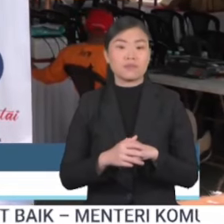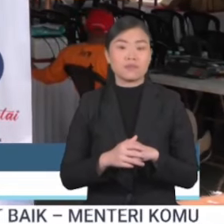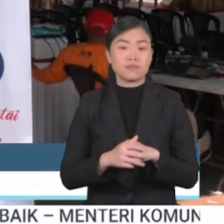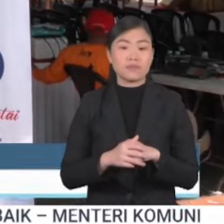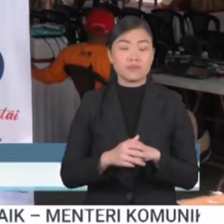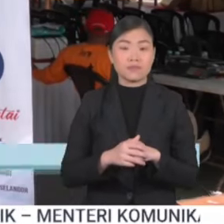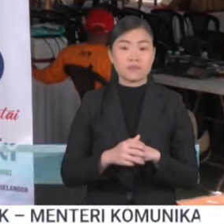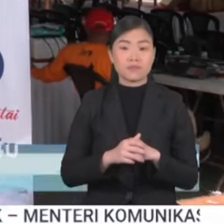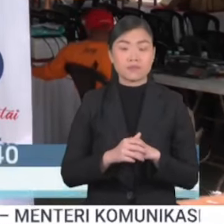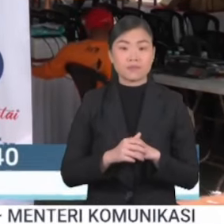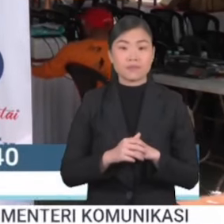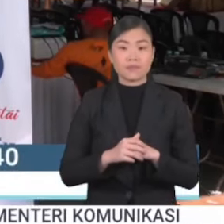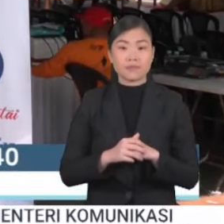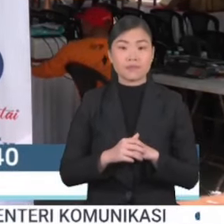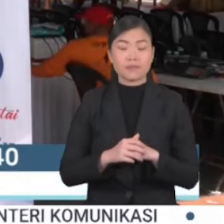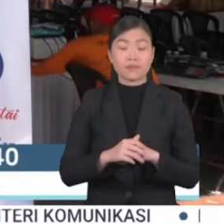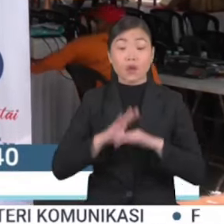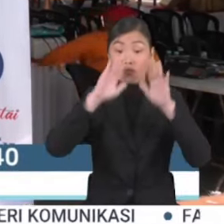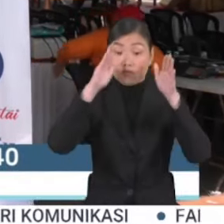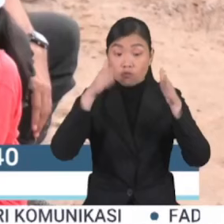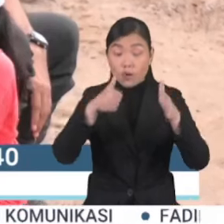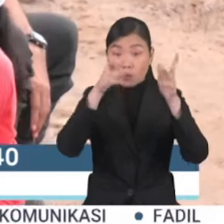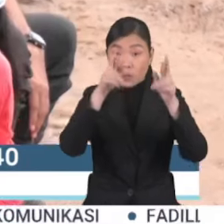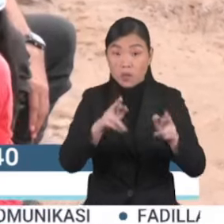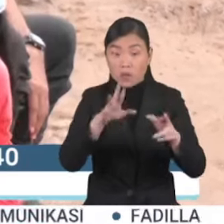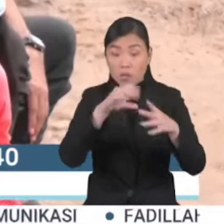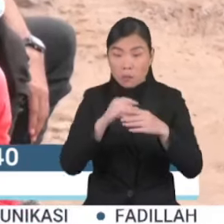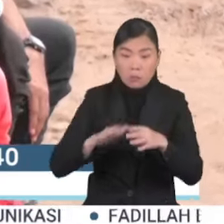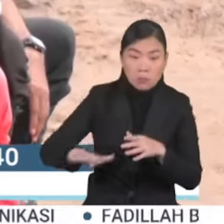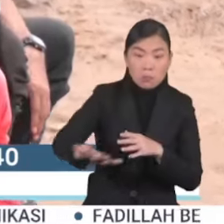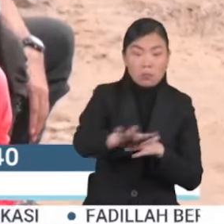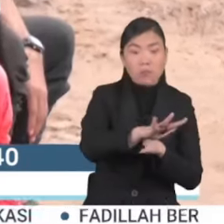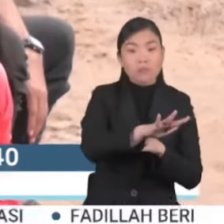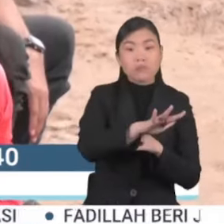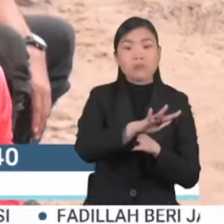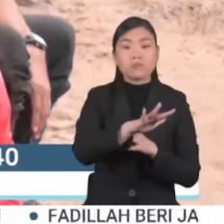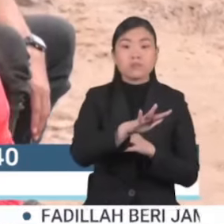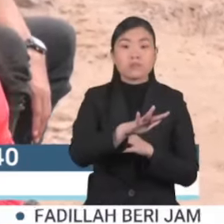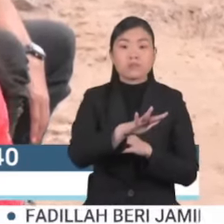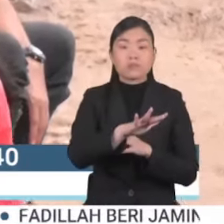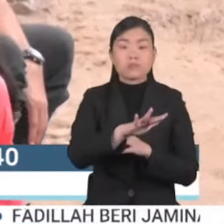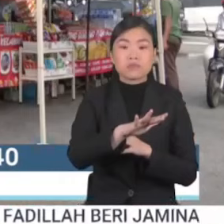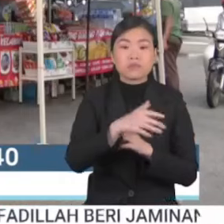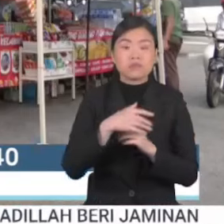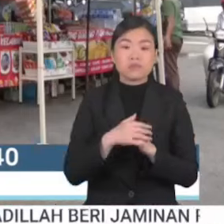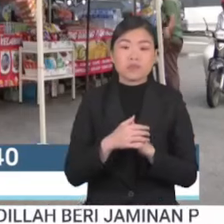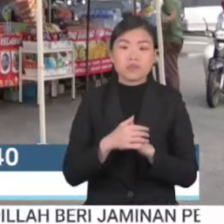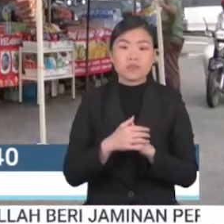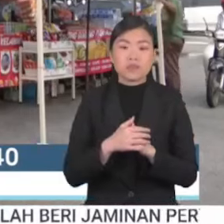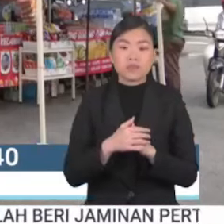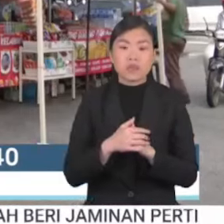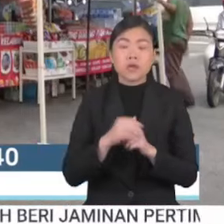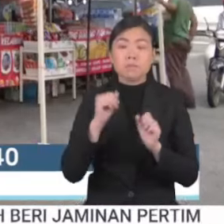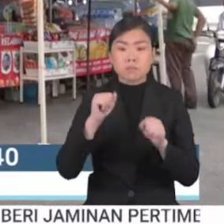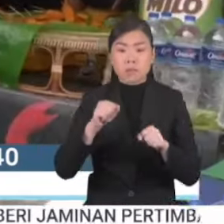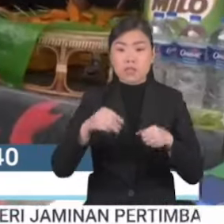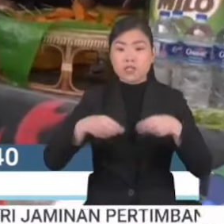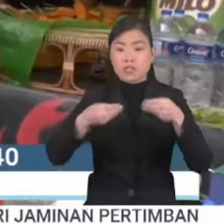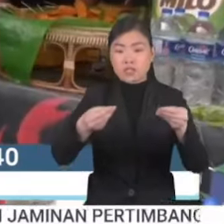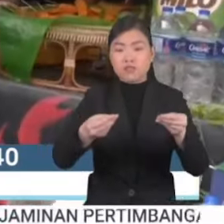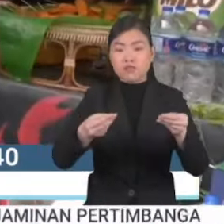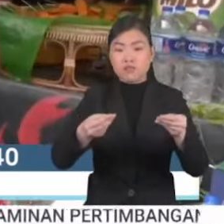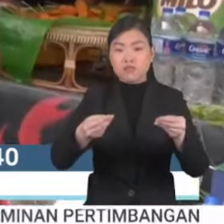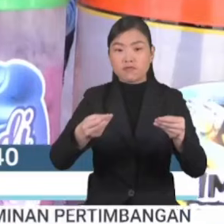Dan tumpuan rakyat dalam kawasan ini juga, bila mana kita buat program seperti ini, memang memberikan manfaat yang